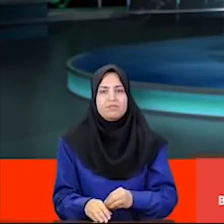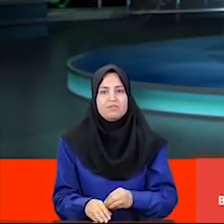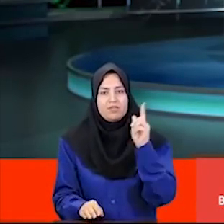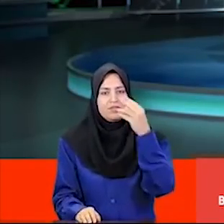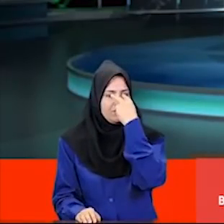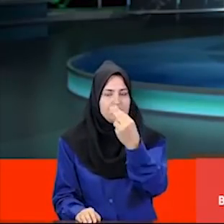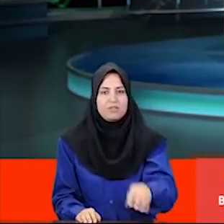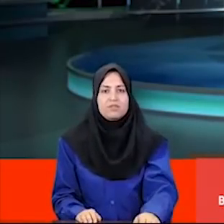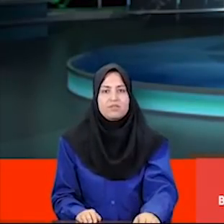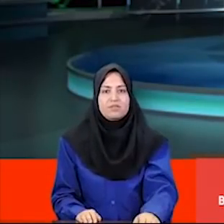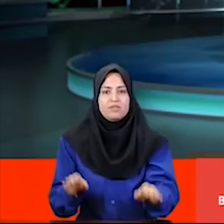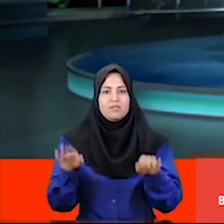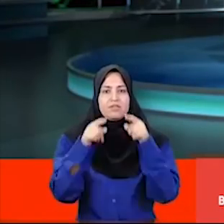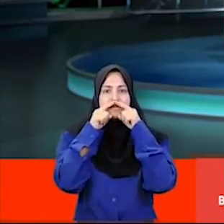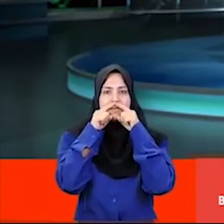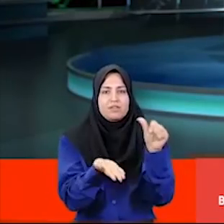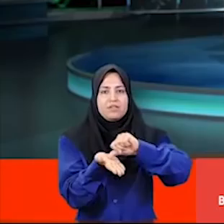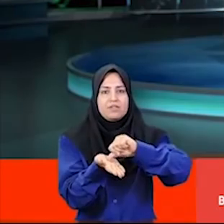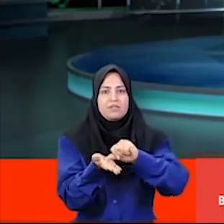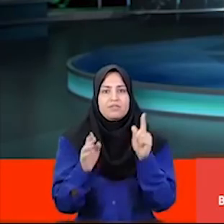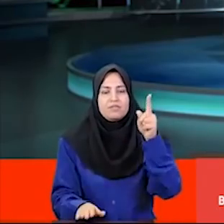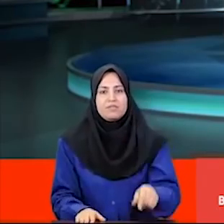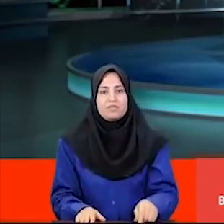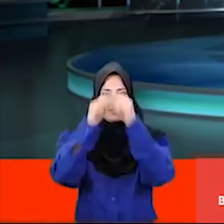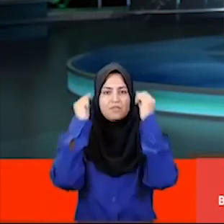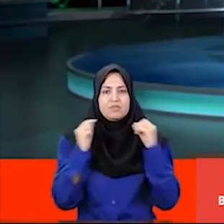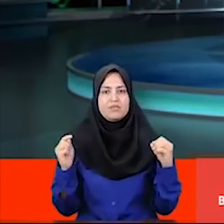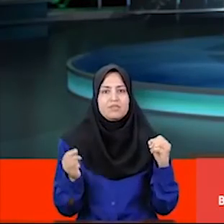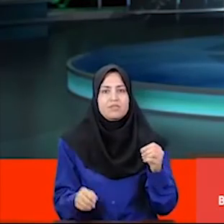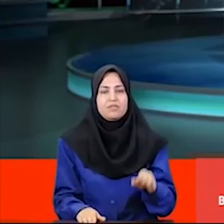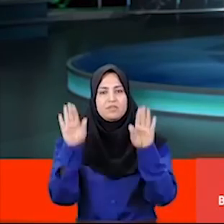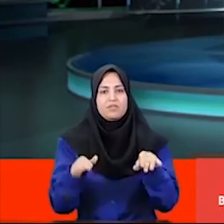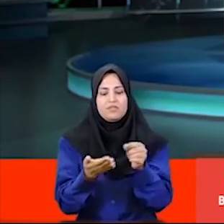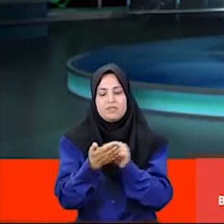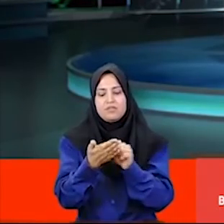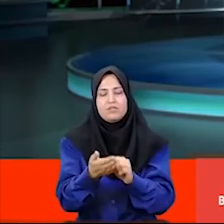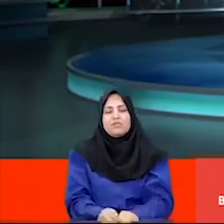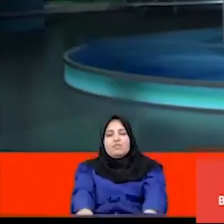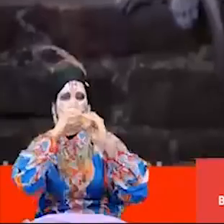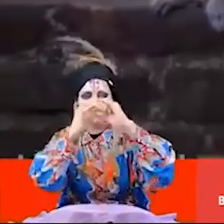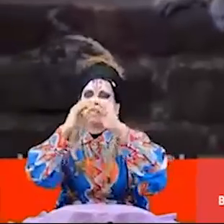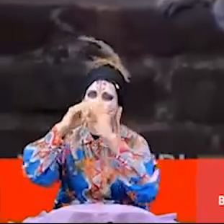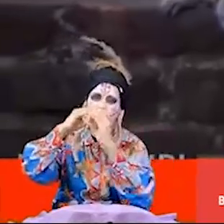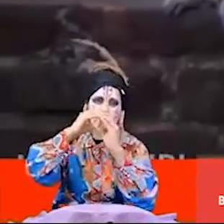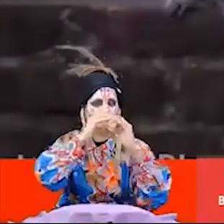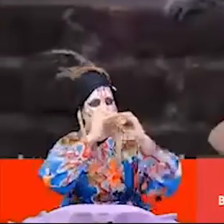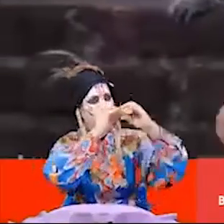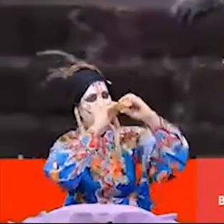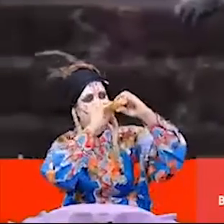میدیدی. اما مردان پارسی باز هم به سرعیاشون اینا اینگونه پیام دادند: